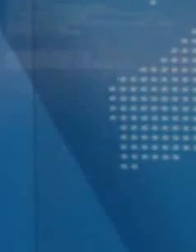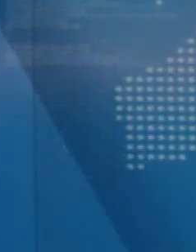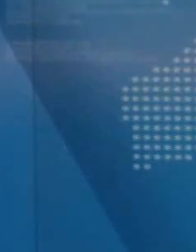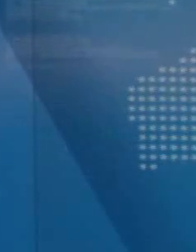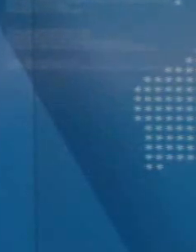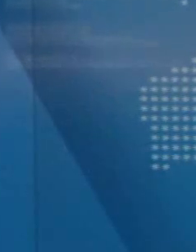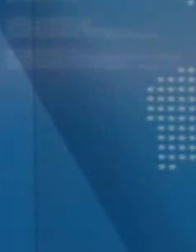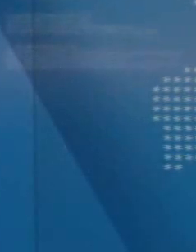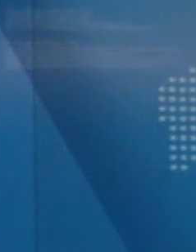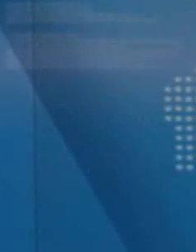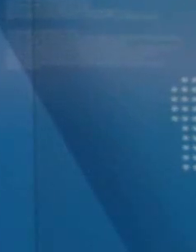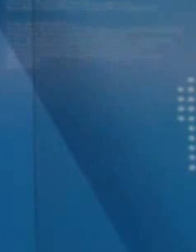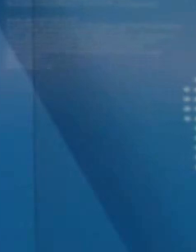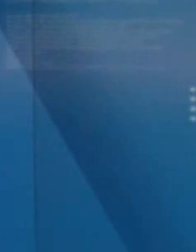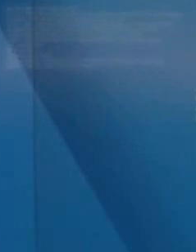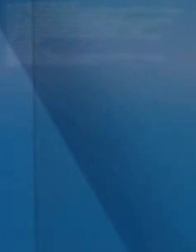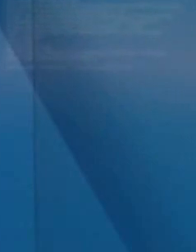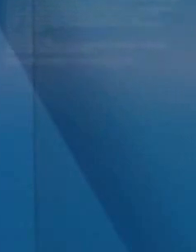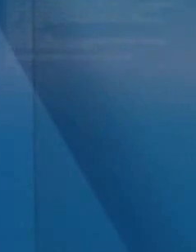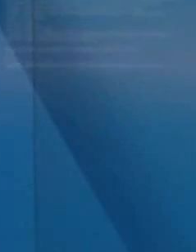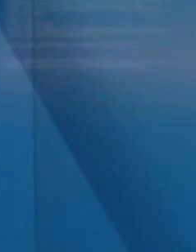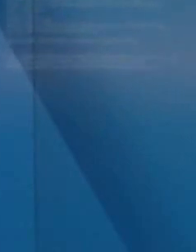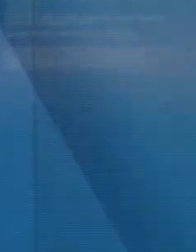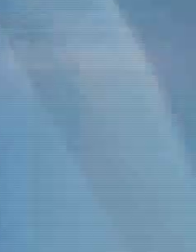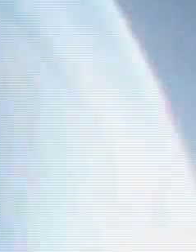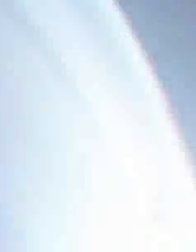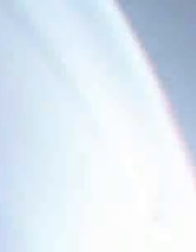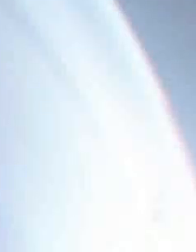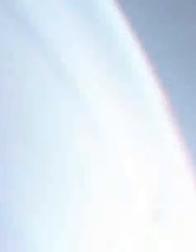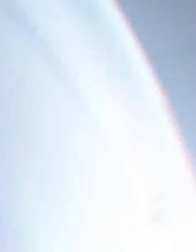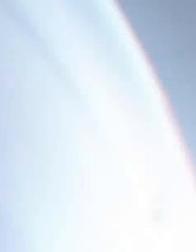mbc 930 뉴스를 마칩니다 여러분 고맙습니다